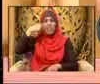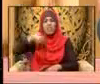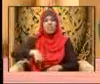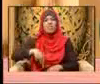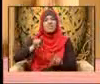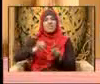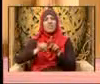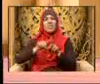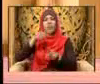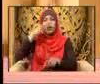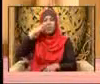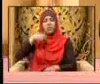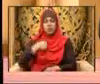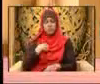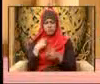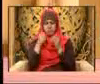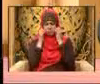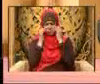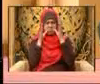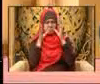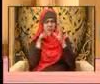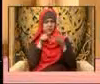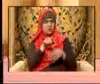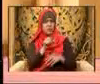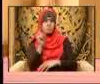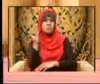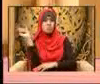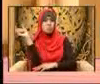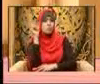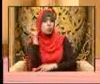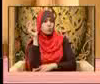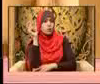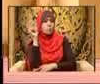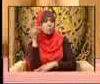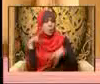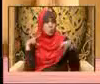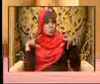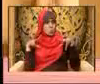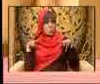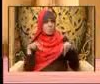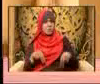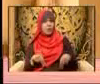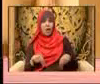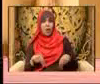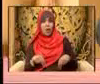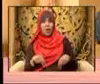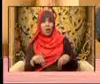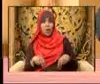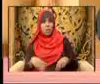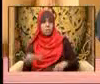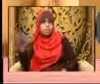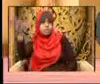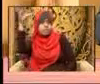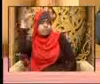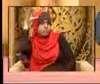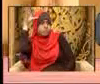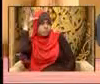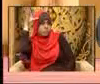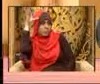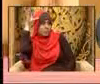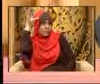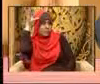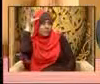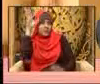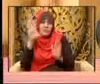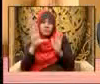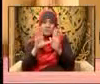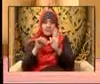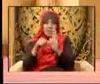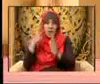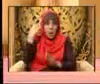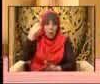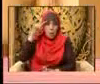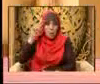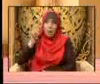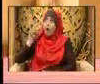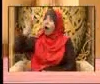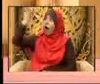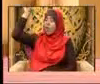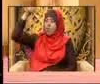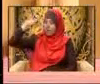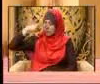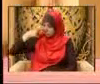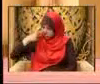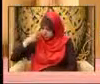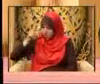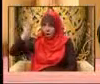لأمرها. وزيرة مثقفة كيف تقول أن السجود مذلة، وأن